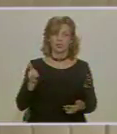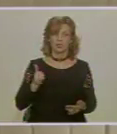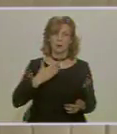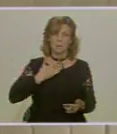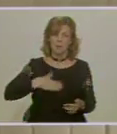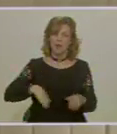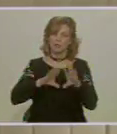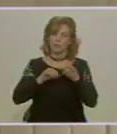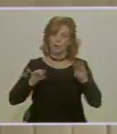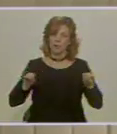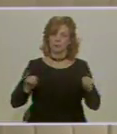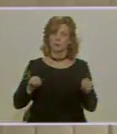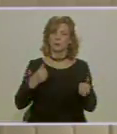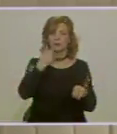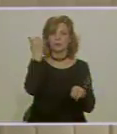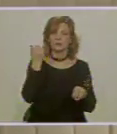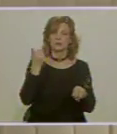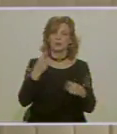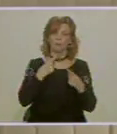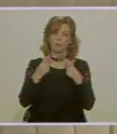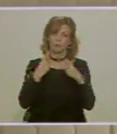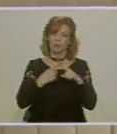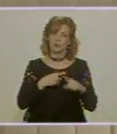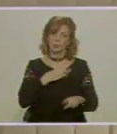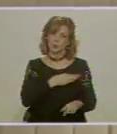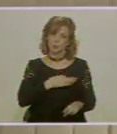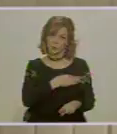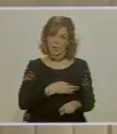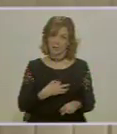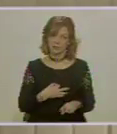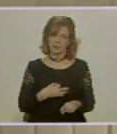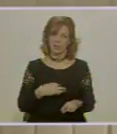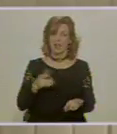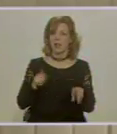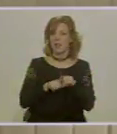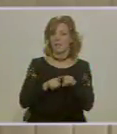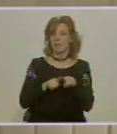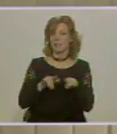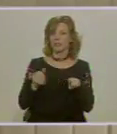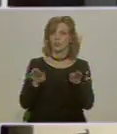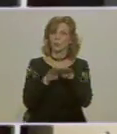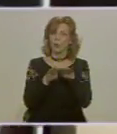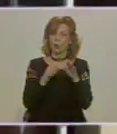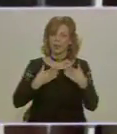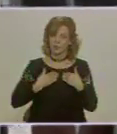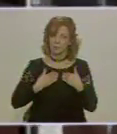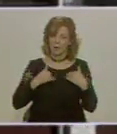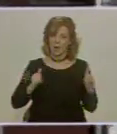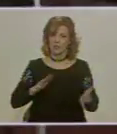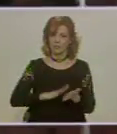minte și în suflet atunci când mă adresez studenților și nu numai mie, ci tuturor colegilor din Universitatea din Craiova. Motiv pentru